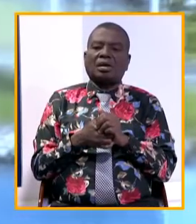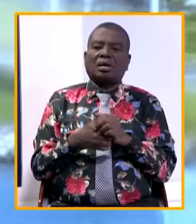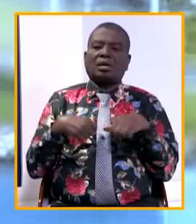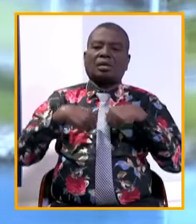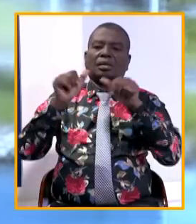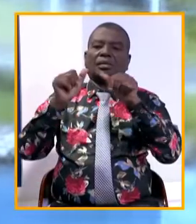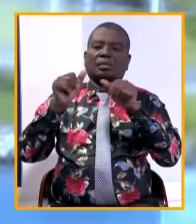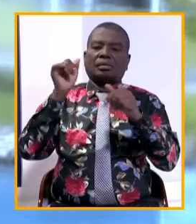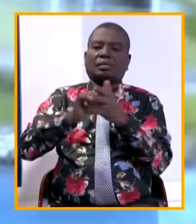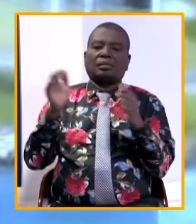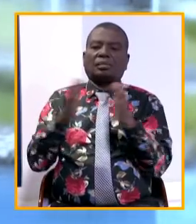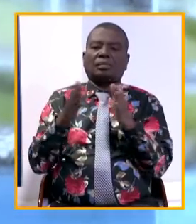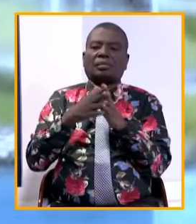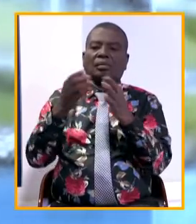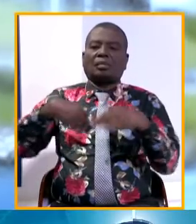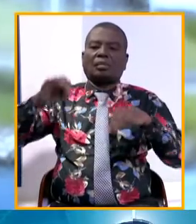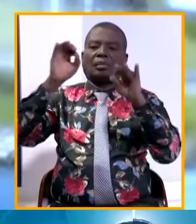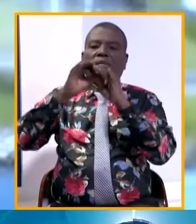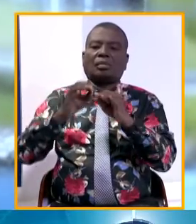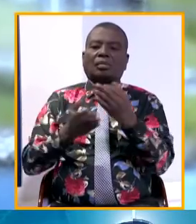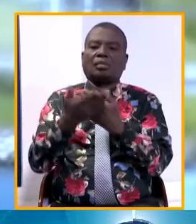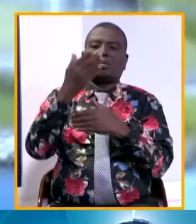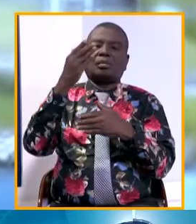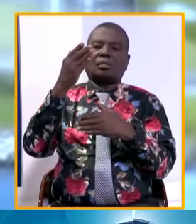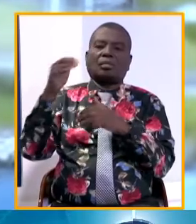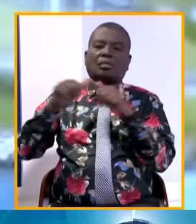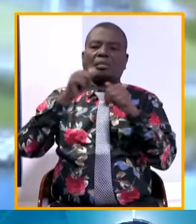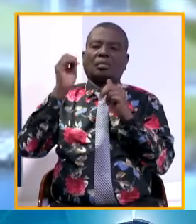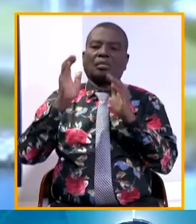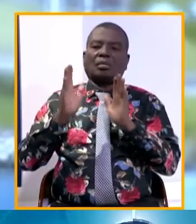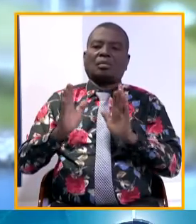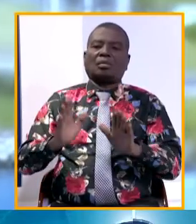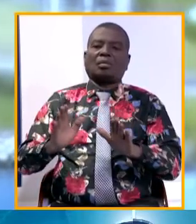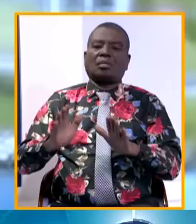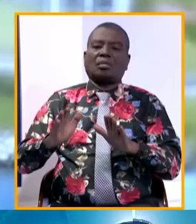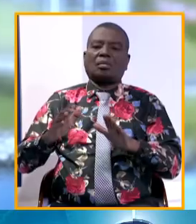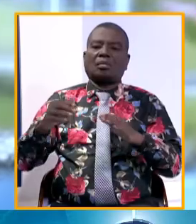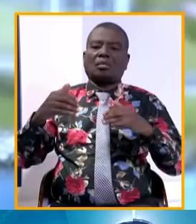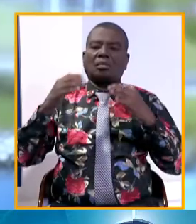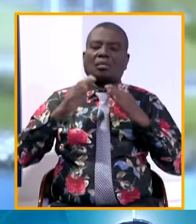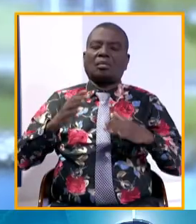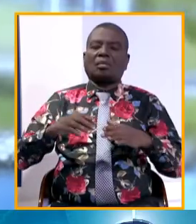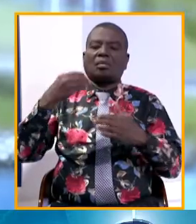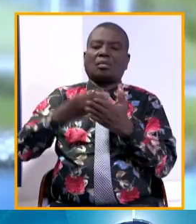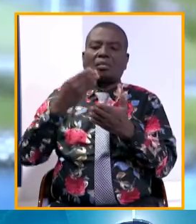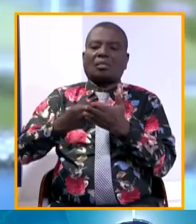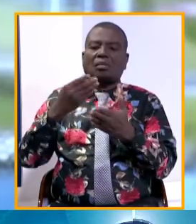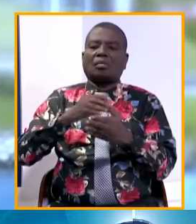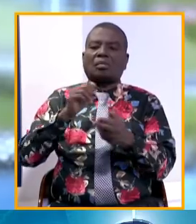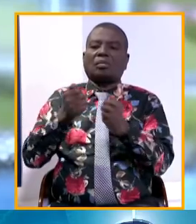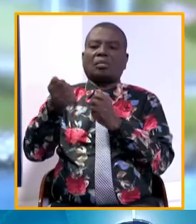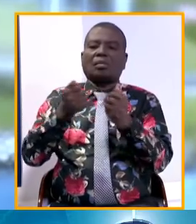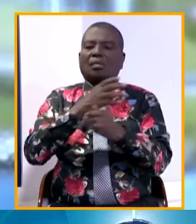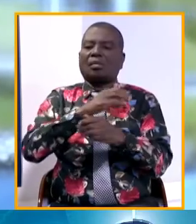Poursuivons avec cette rencontre organisée récemment par les acteurs de l'écosystème numérique financier. Les